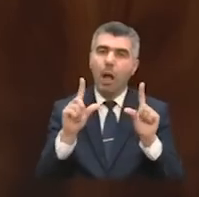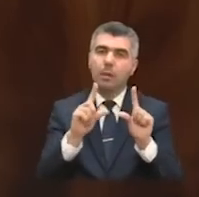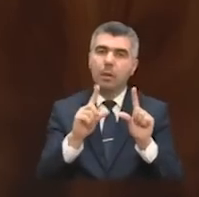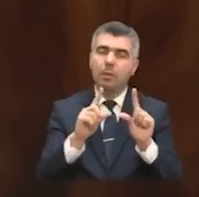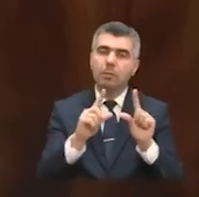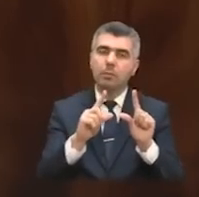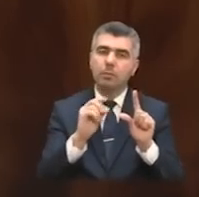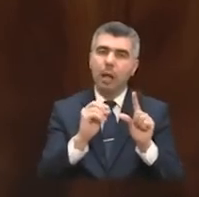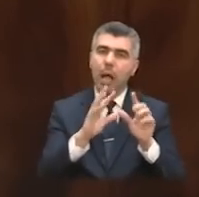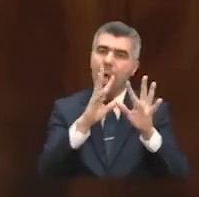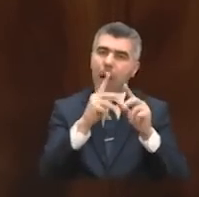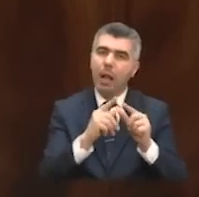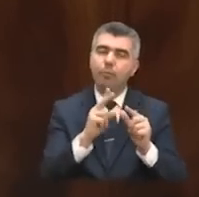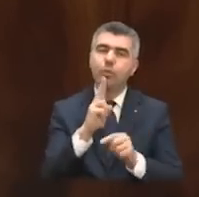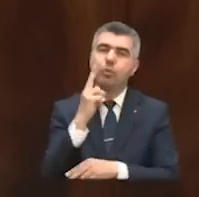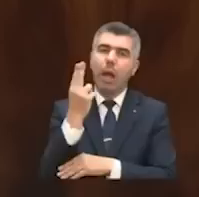مع الجامعات.